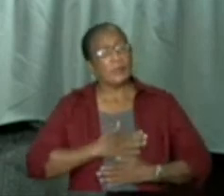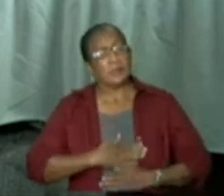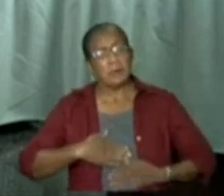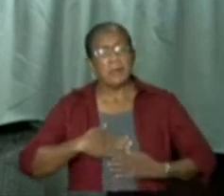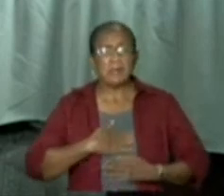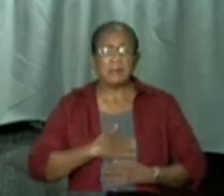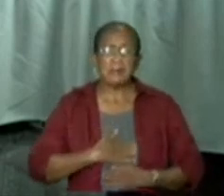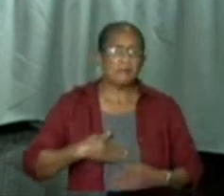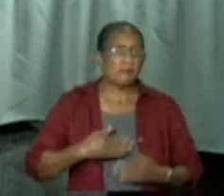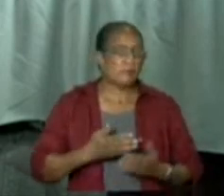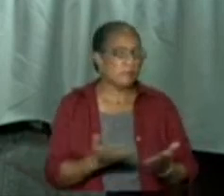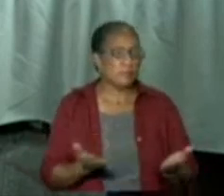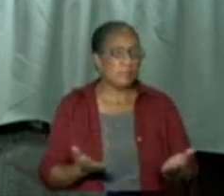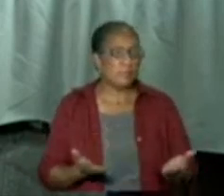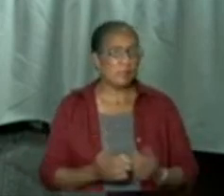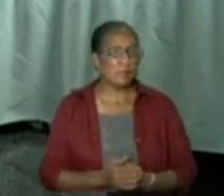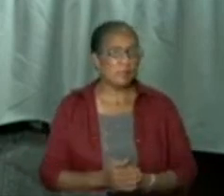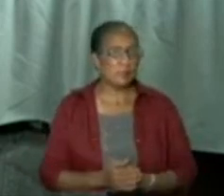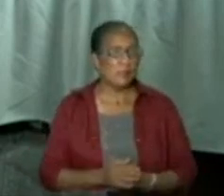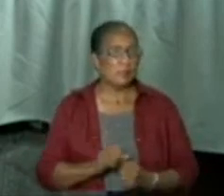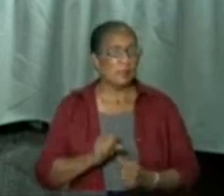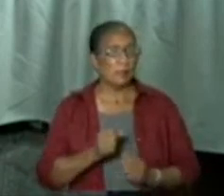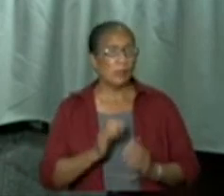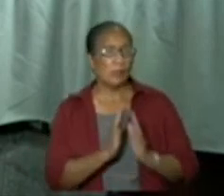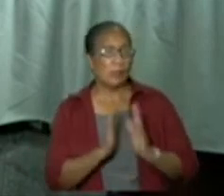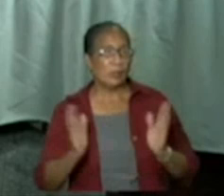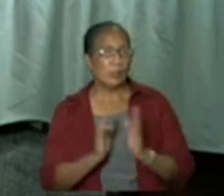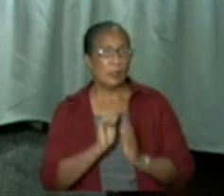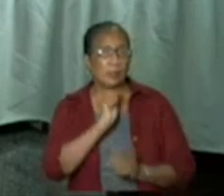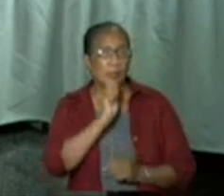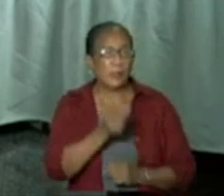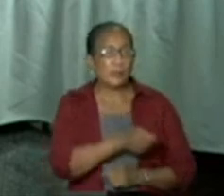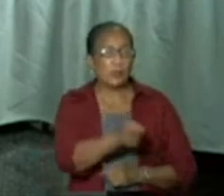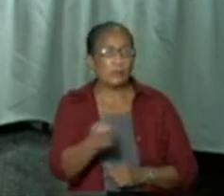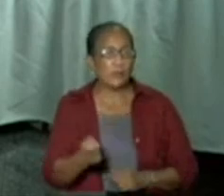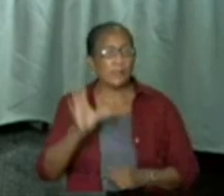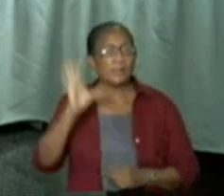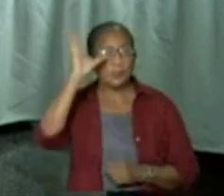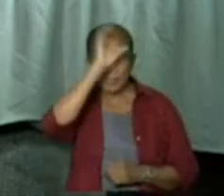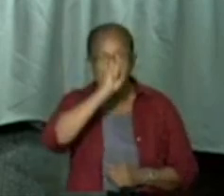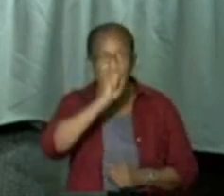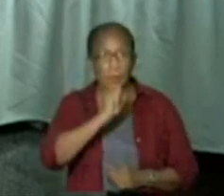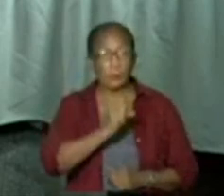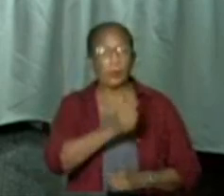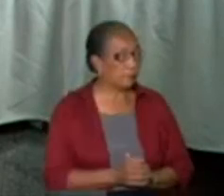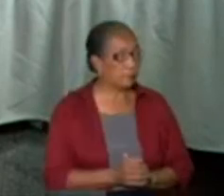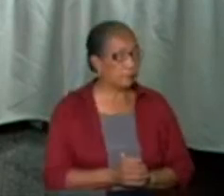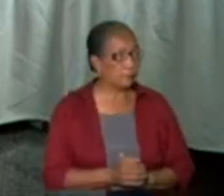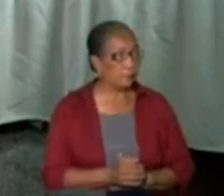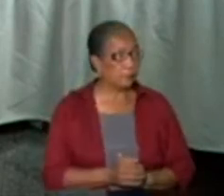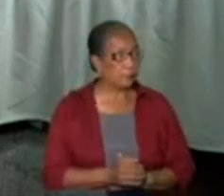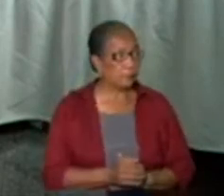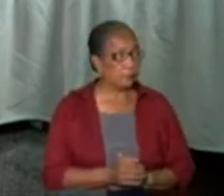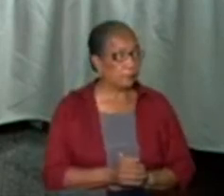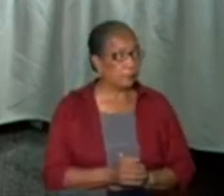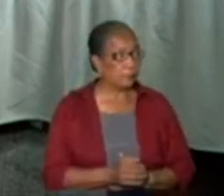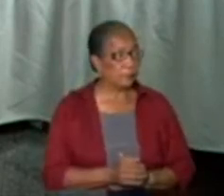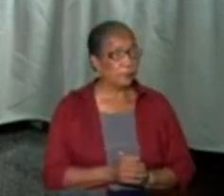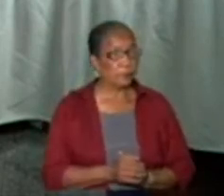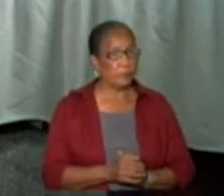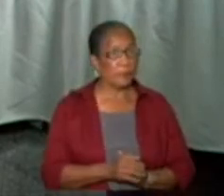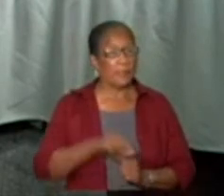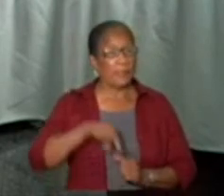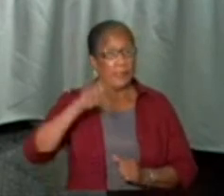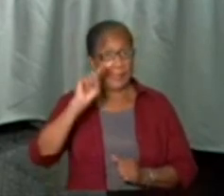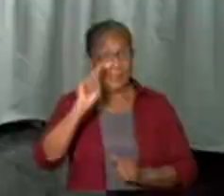Ook het reproductiegetal is flink gedaald en wel naar 0,77%. Ik heb goed nieuws en ik heb minder. We gaan even weer